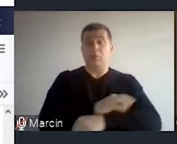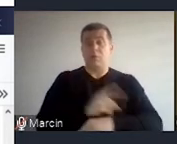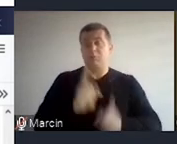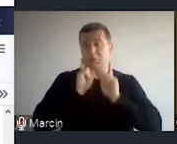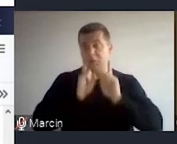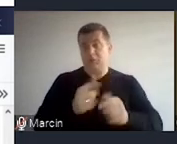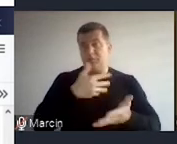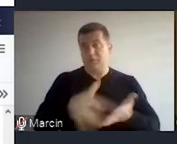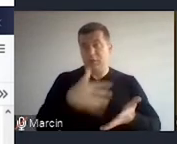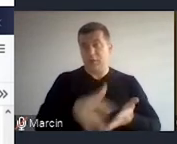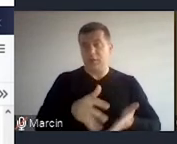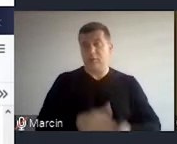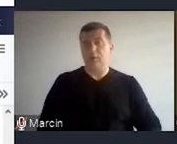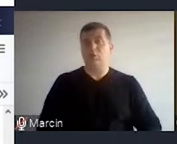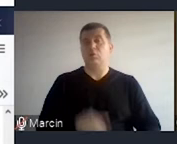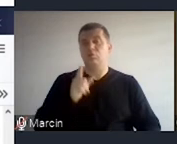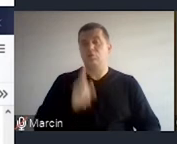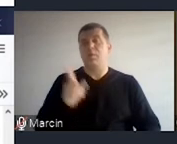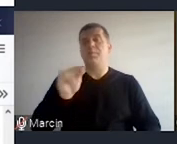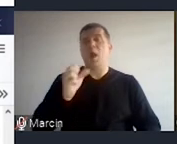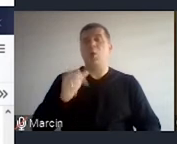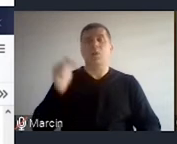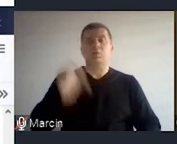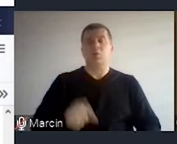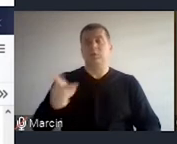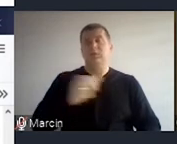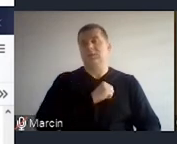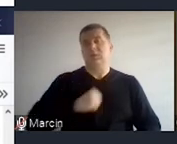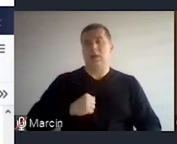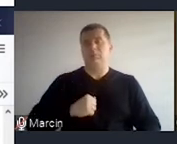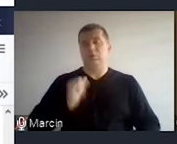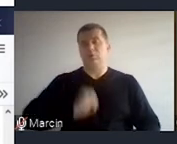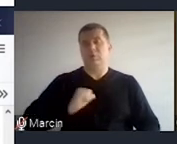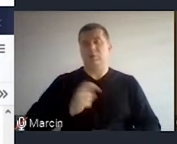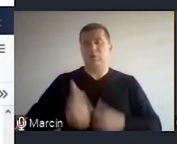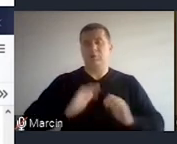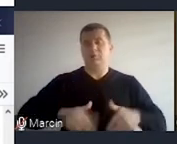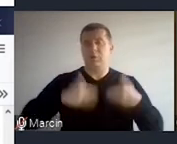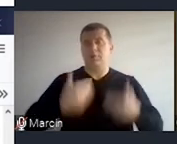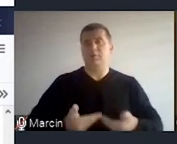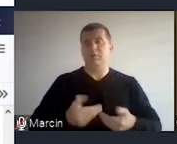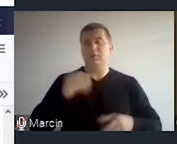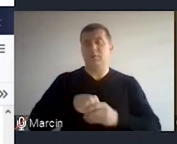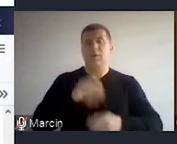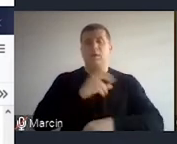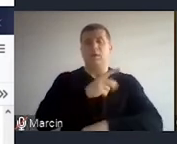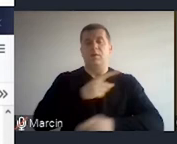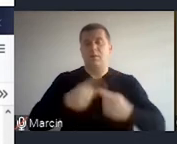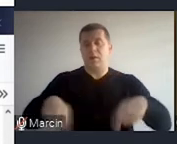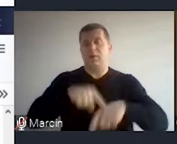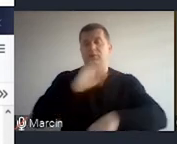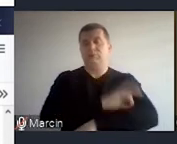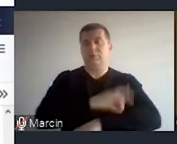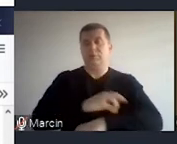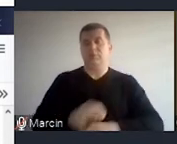rzeczywistych wydatkach, to pani Paulina musiałaby samej siebie sprawozdawać w ramach realizacji tego projektu.